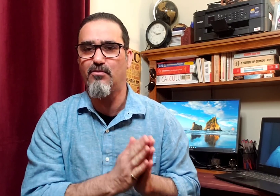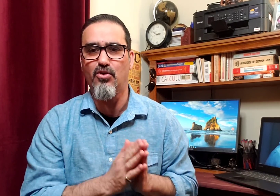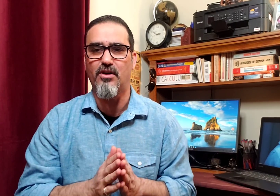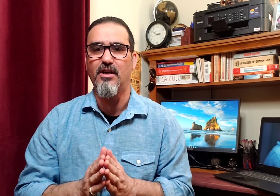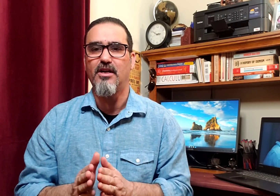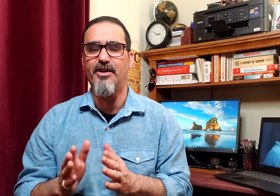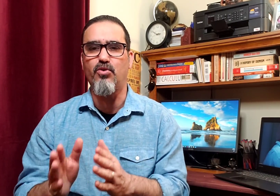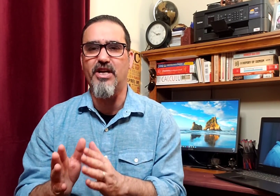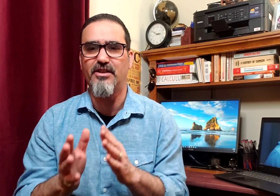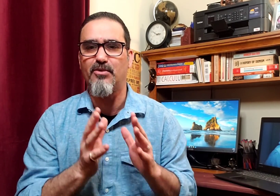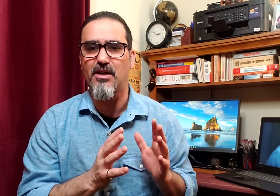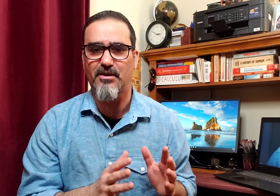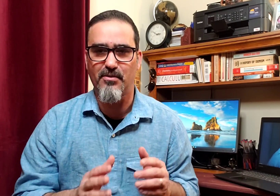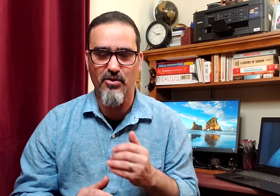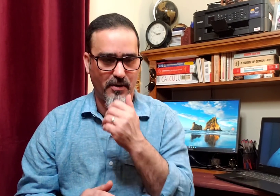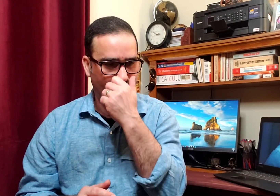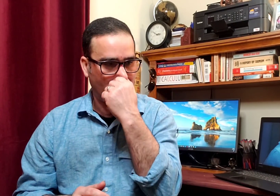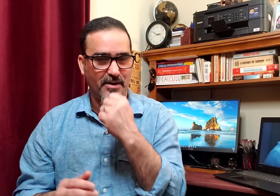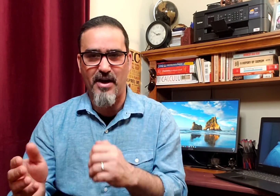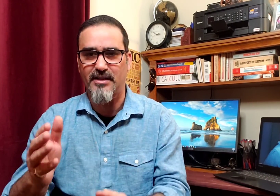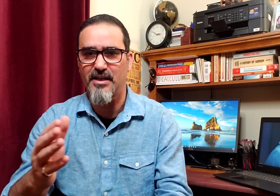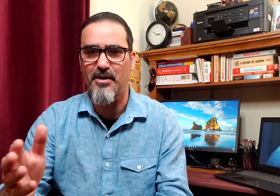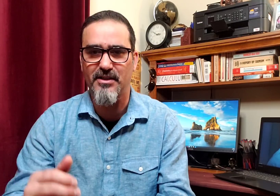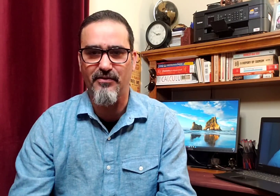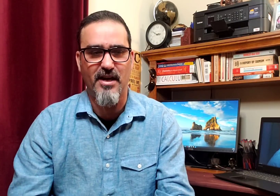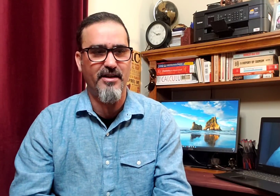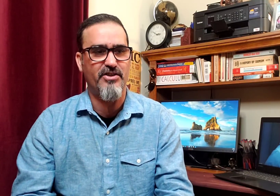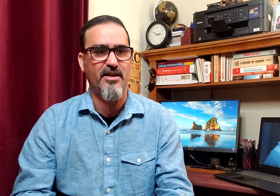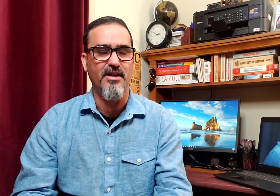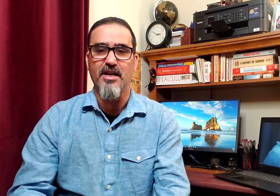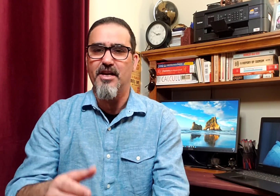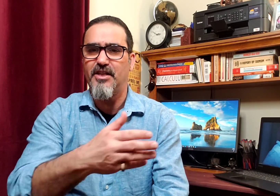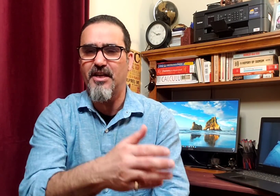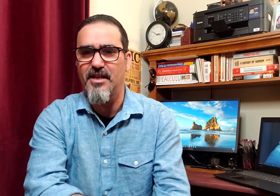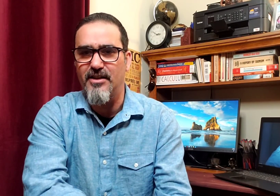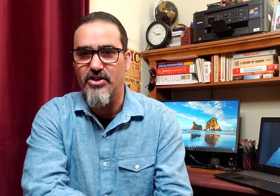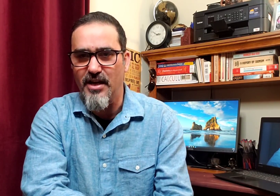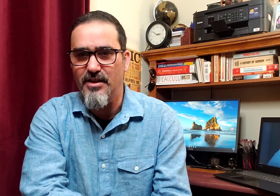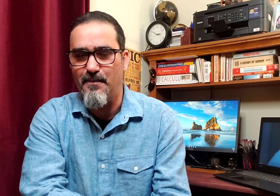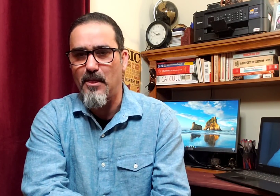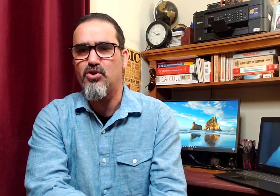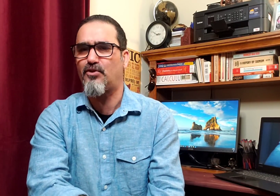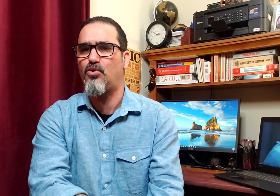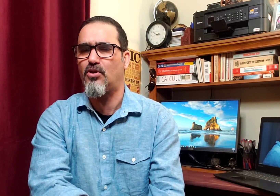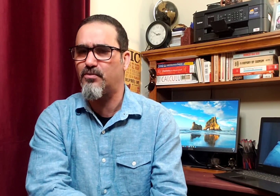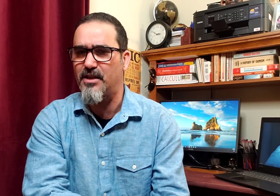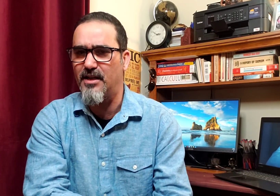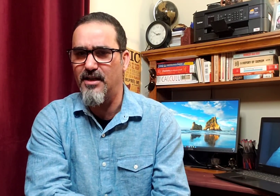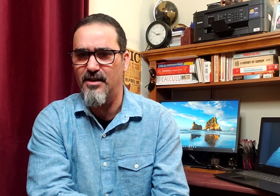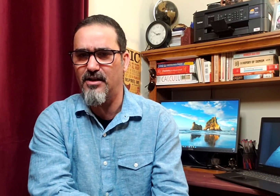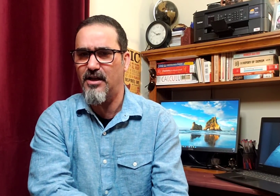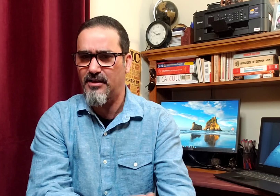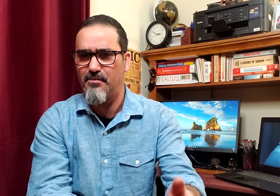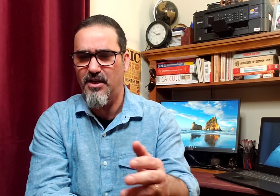الذكرى ديال الملوك، حنا كلشي عندنا مرتبط بالملوك فقط. هذه بغيت نضيف لها الاشاره. الذكرى ديال الشهيد، وشفت الخطبه